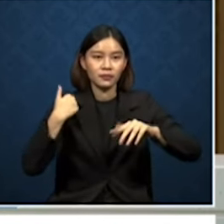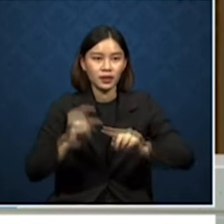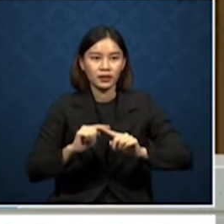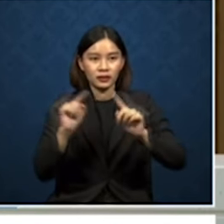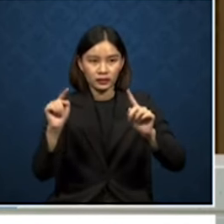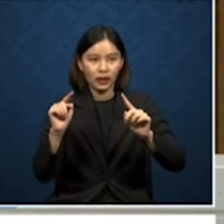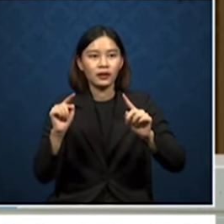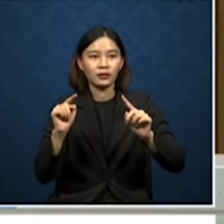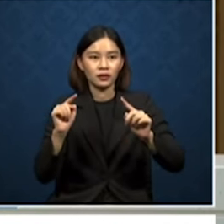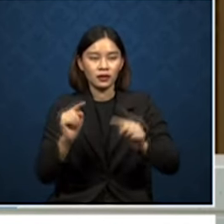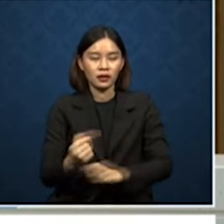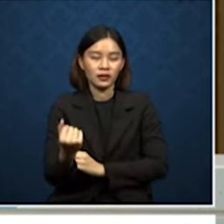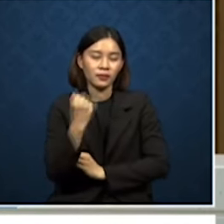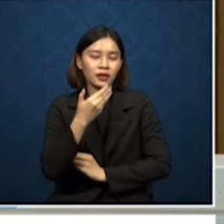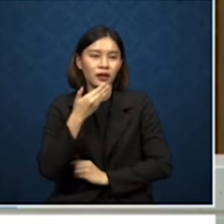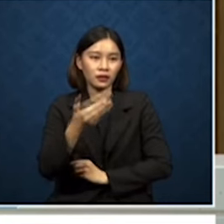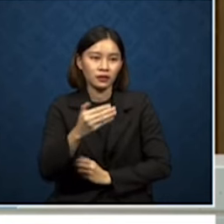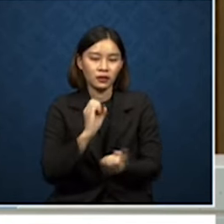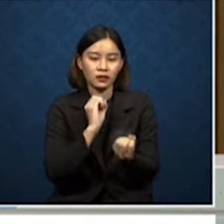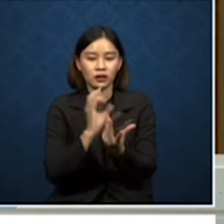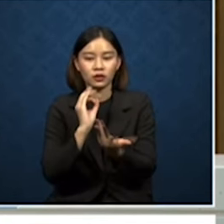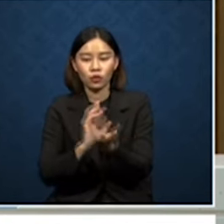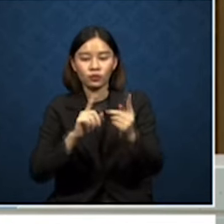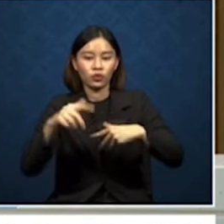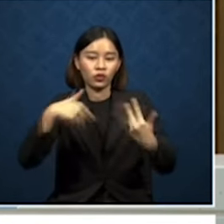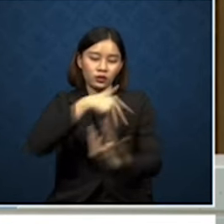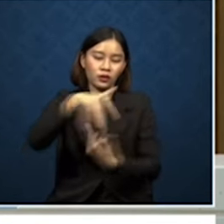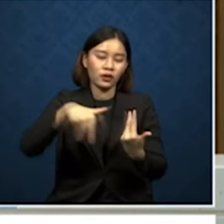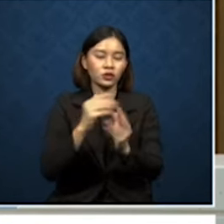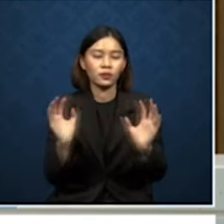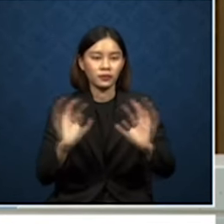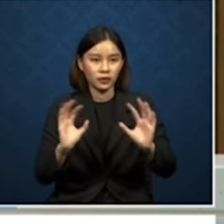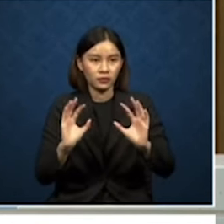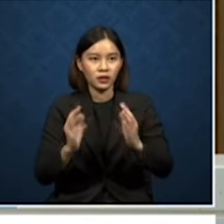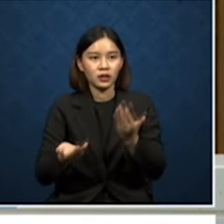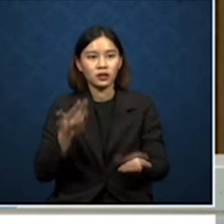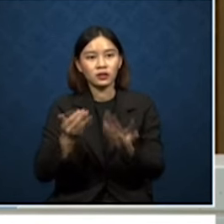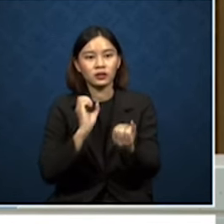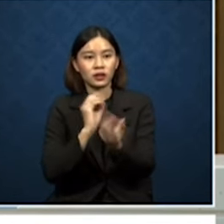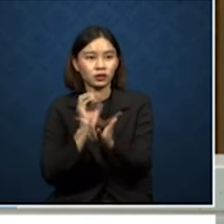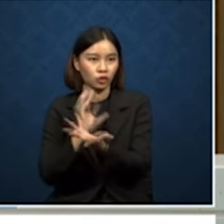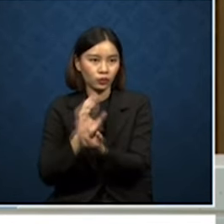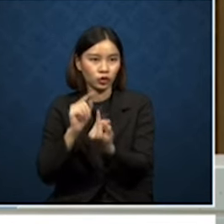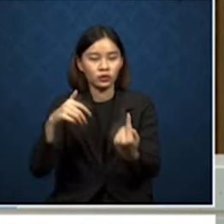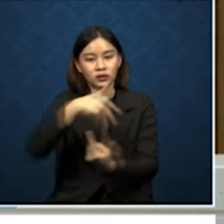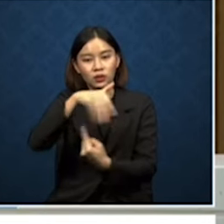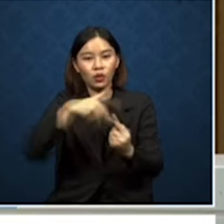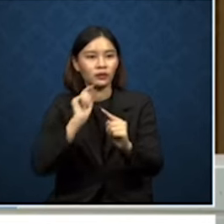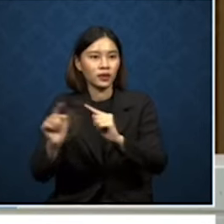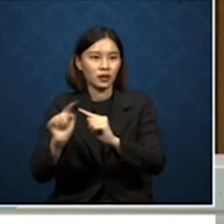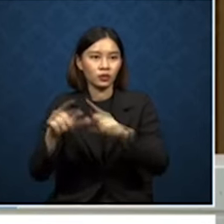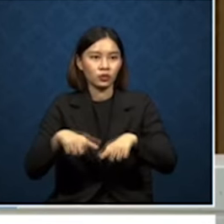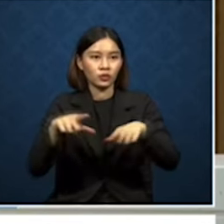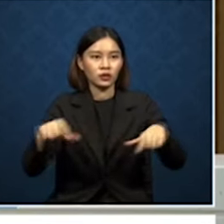นไปอย่างสมดุลและยั่งยืนไม่ทำลายความหลากหลายทางชีวภาพหรือส่งผลกระทบต่อสิ่งแวดล้อมใน